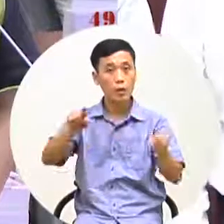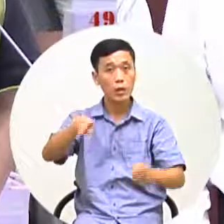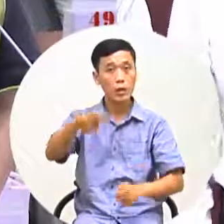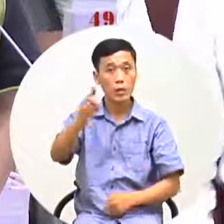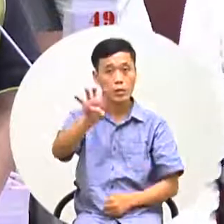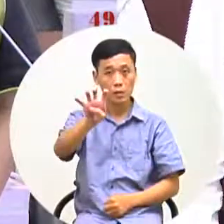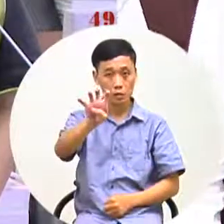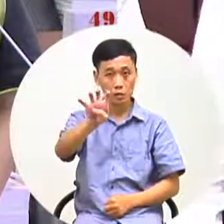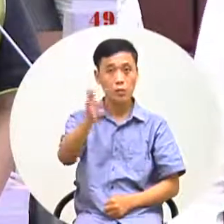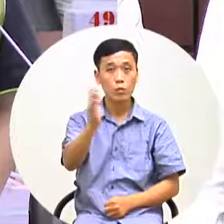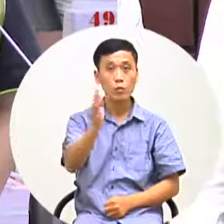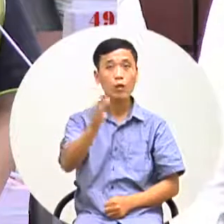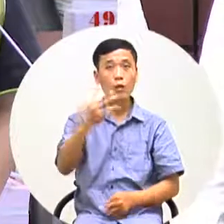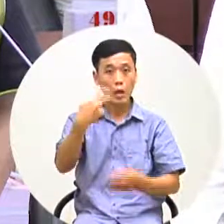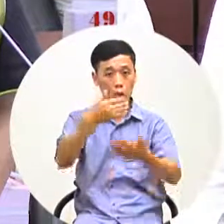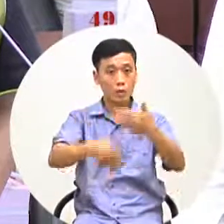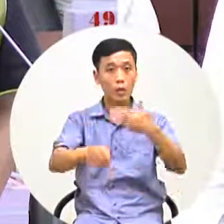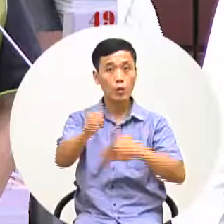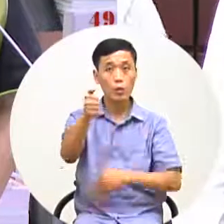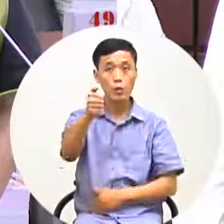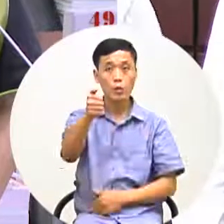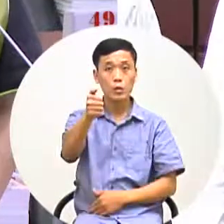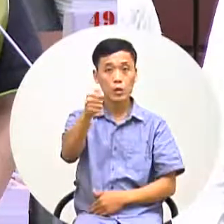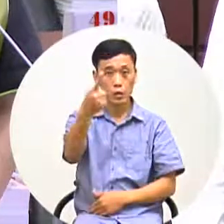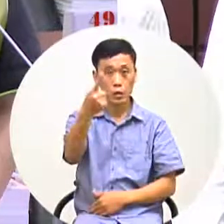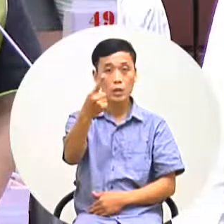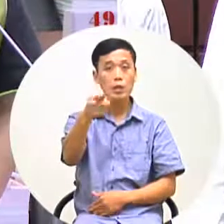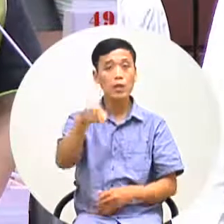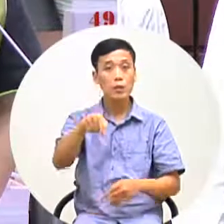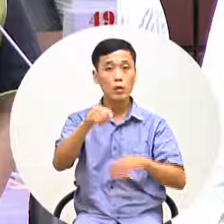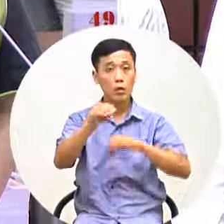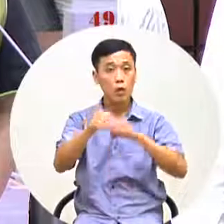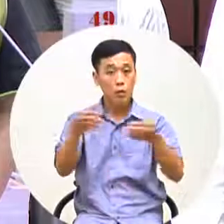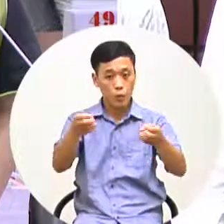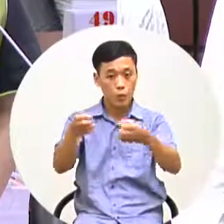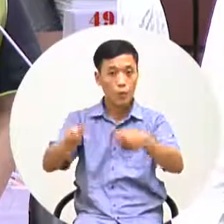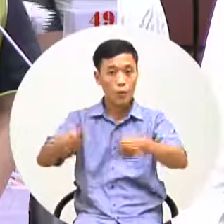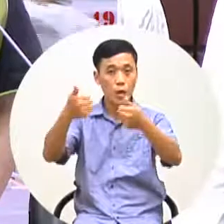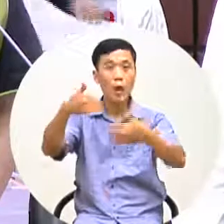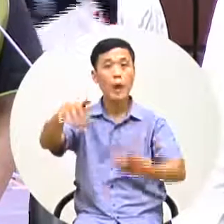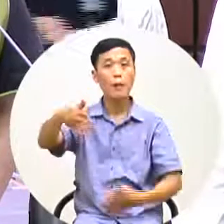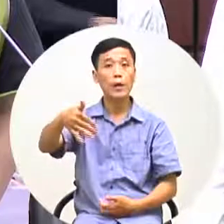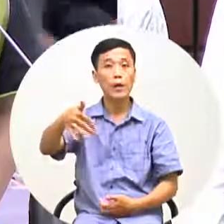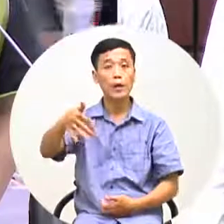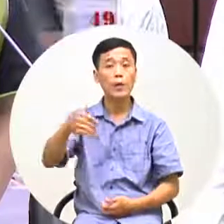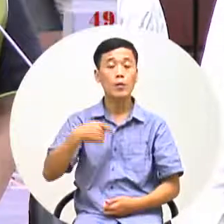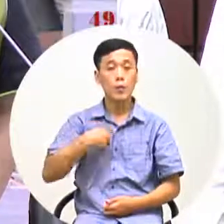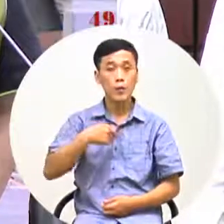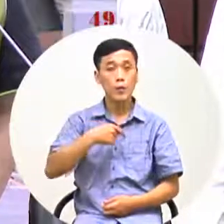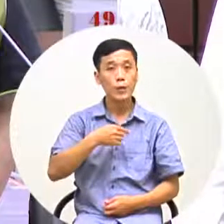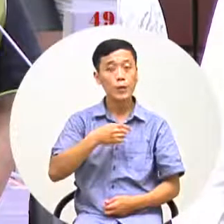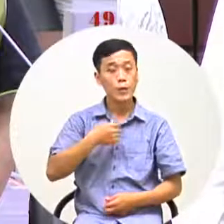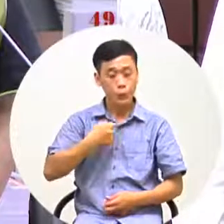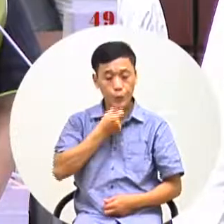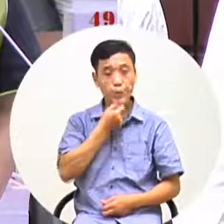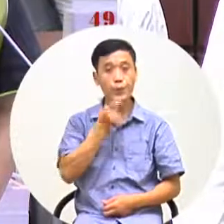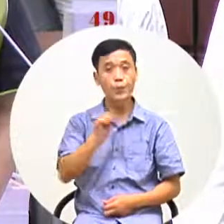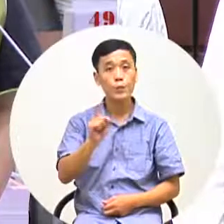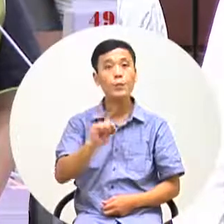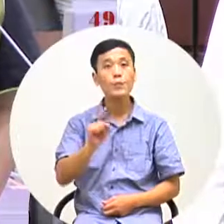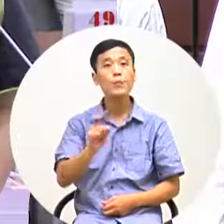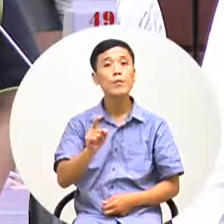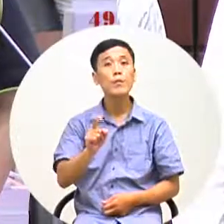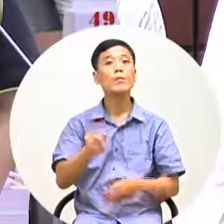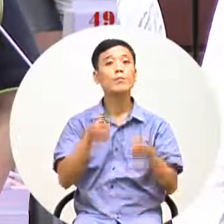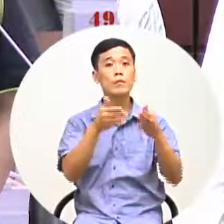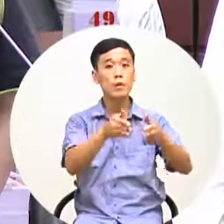51件，啊这边还没有完成协调好。那当然我们很愿意，很愿意来跟铁工铁